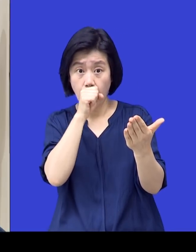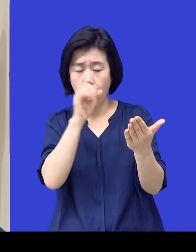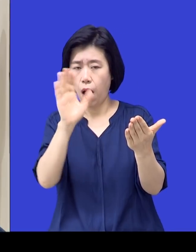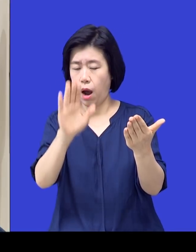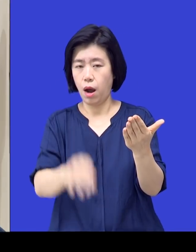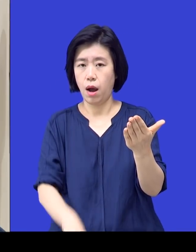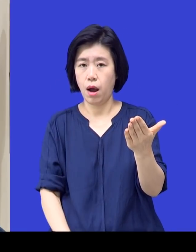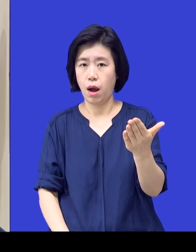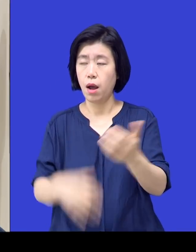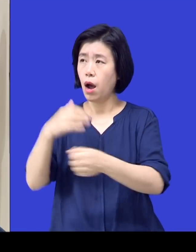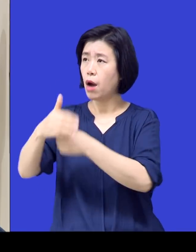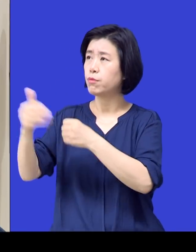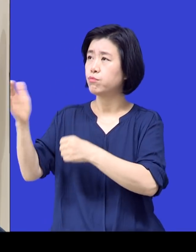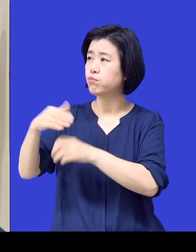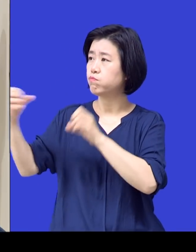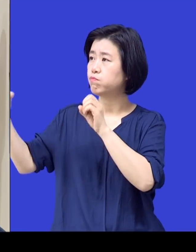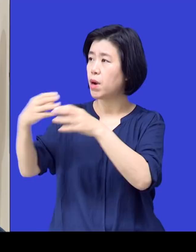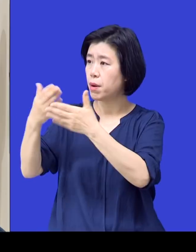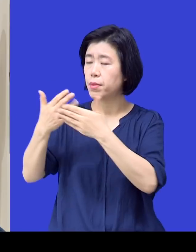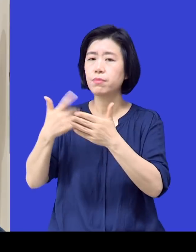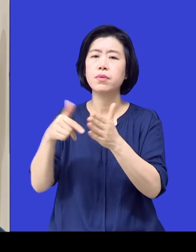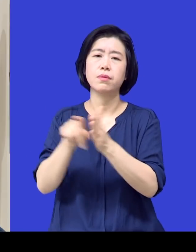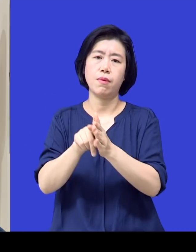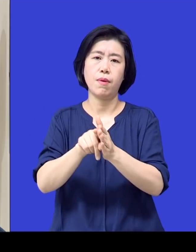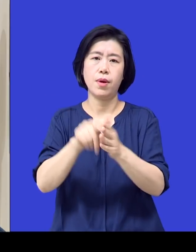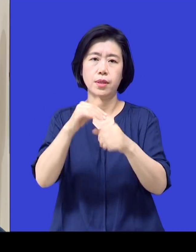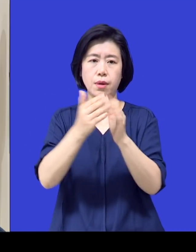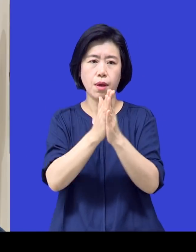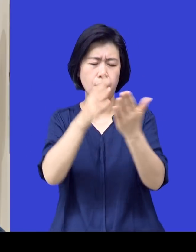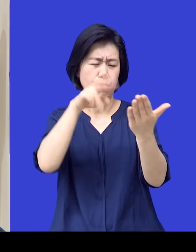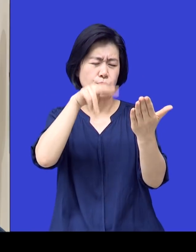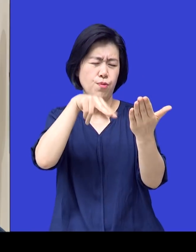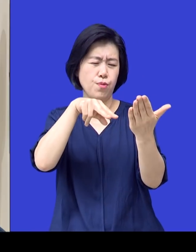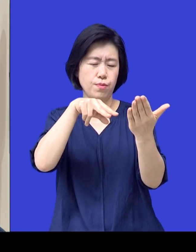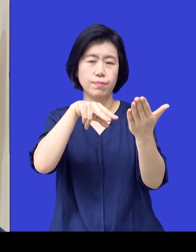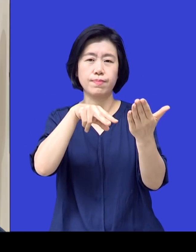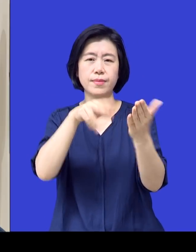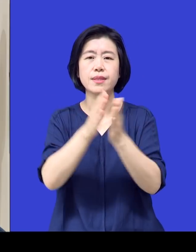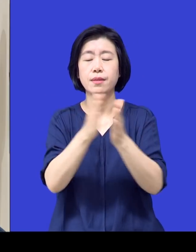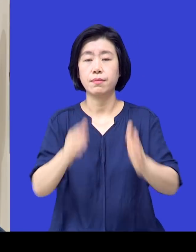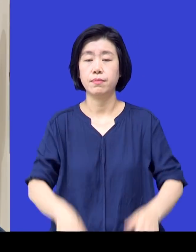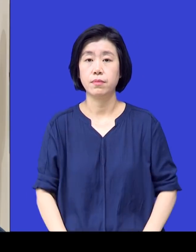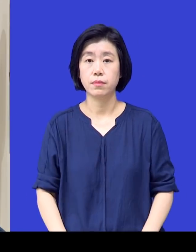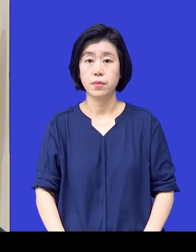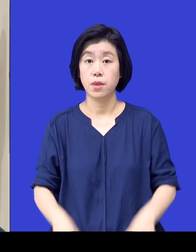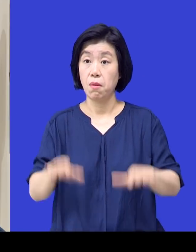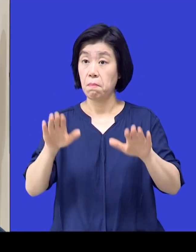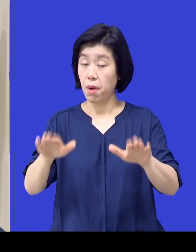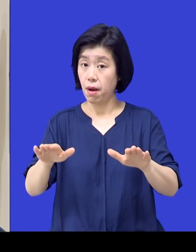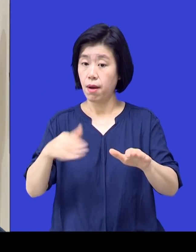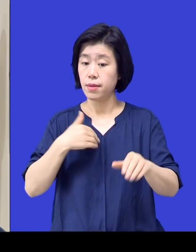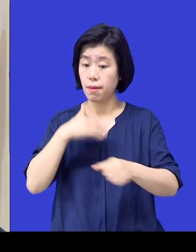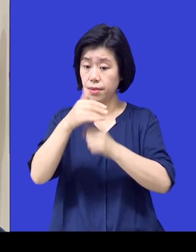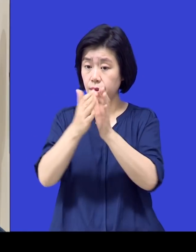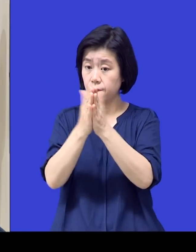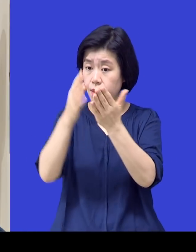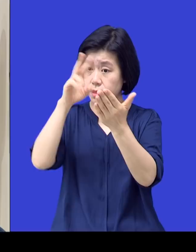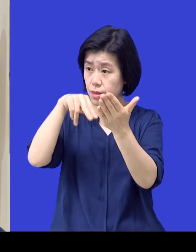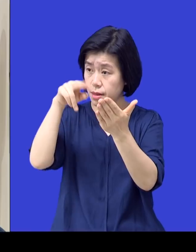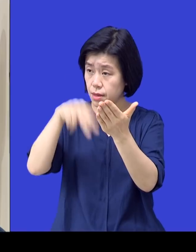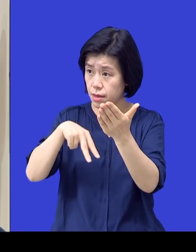거잖아요. 그러니까 하나님 주시든지 말든지 나 이거 하다가 안 되면 나 이제 완전 세상적으로 갑니다.